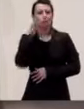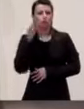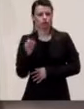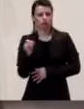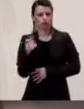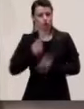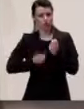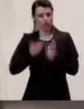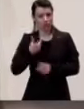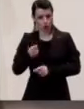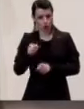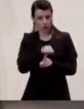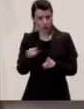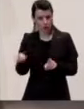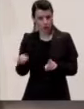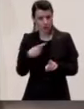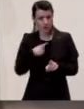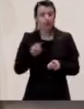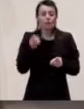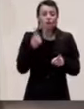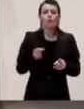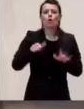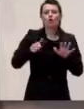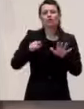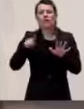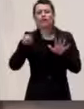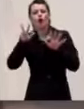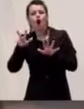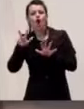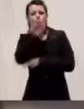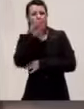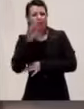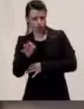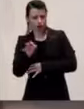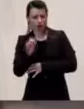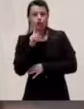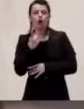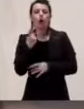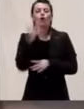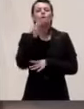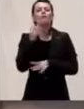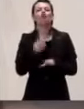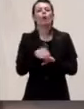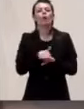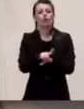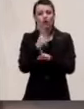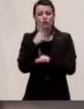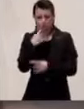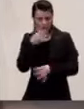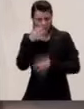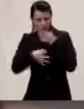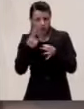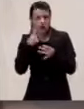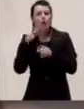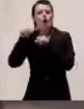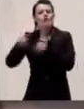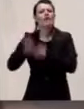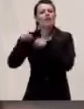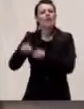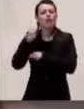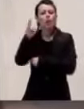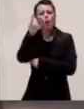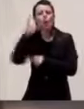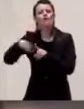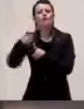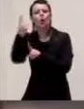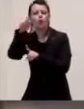è al 6,8%. Per farle capire, il documento dice che nel Veneto il tasso di mortalità è